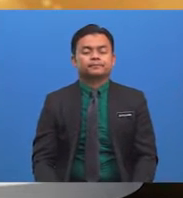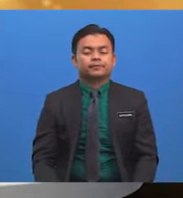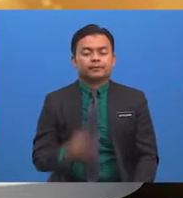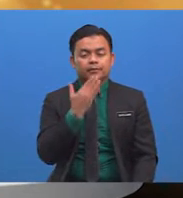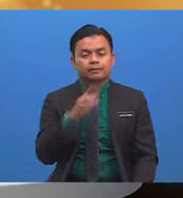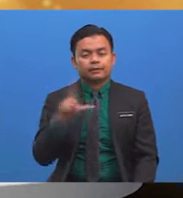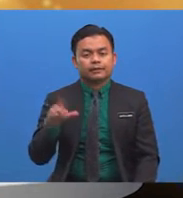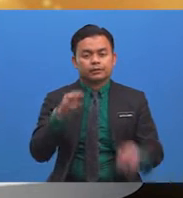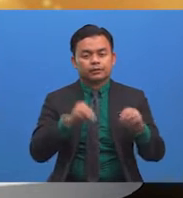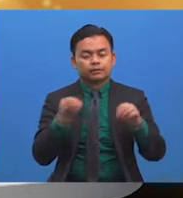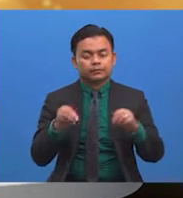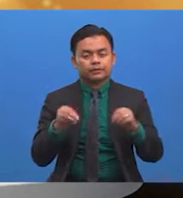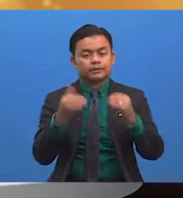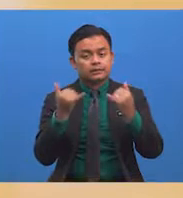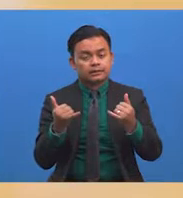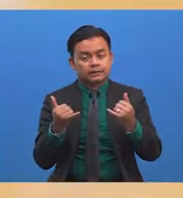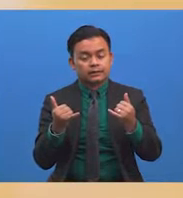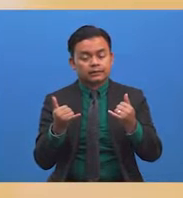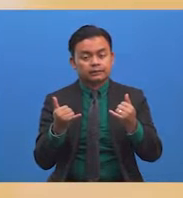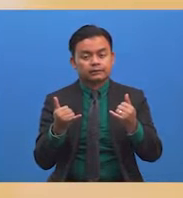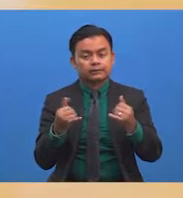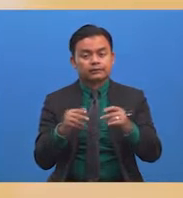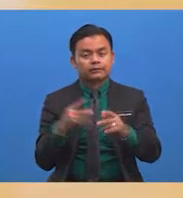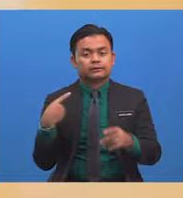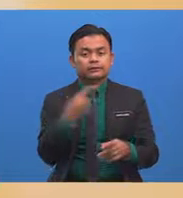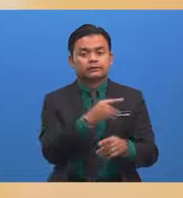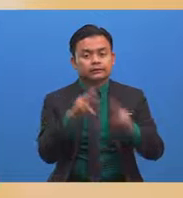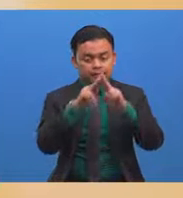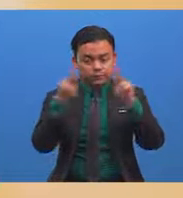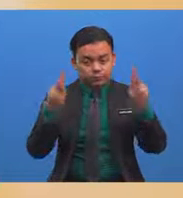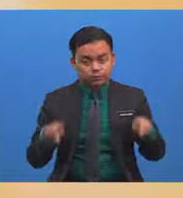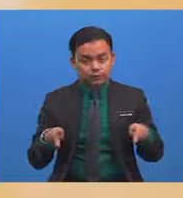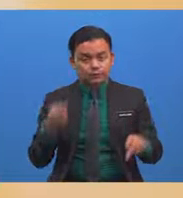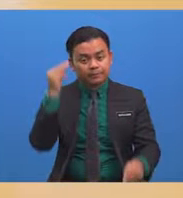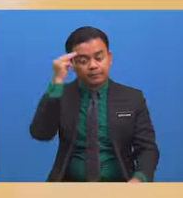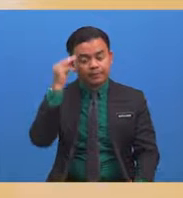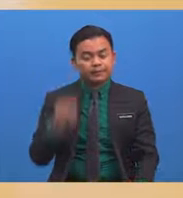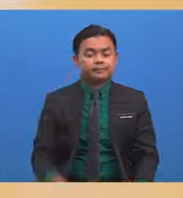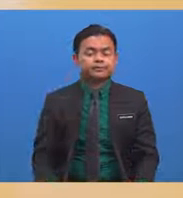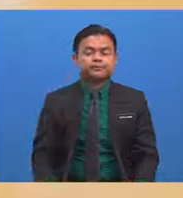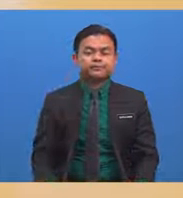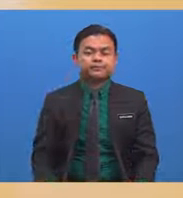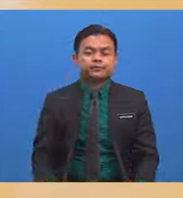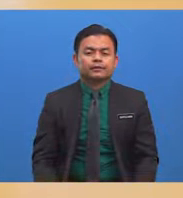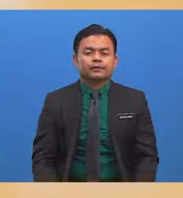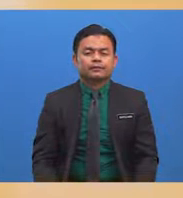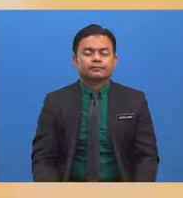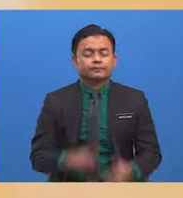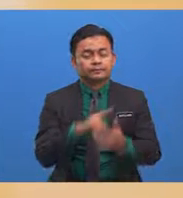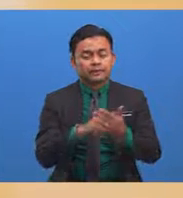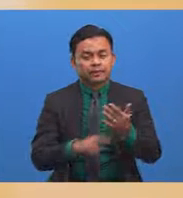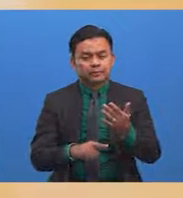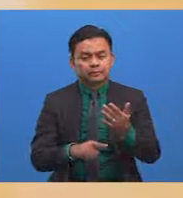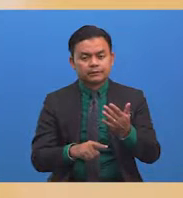tiba masa kita uji minda. Apakah syarat ciri permukaan jika